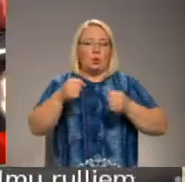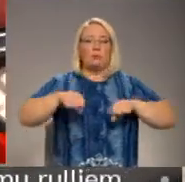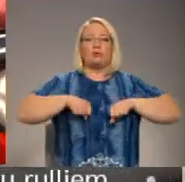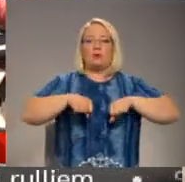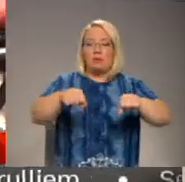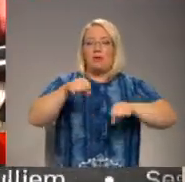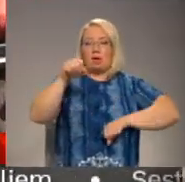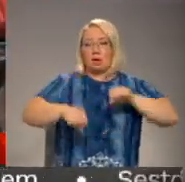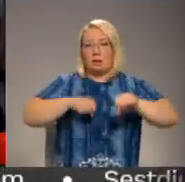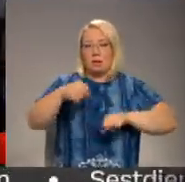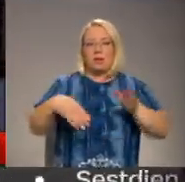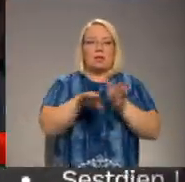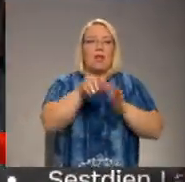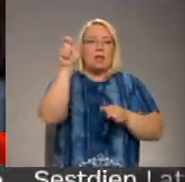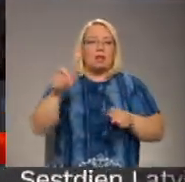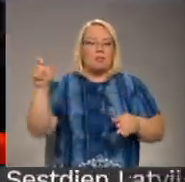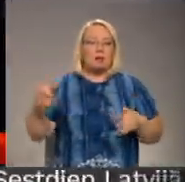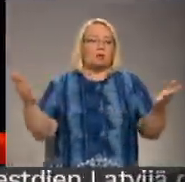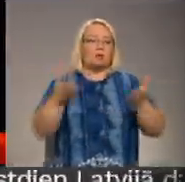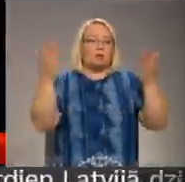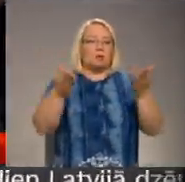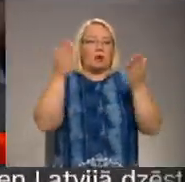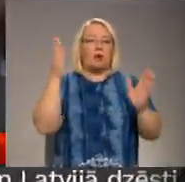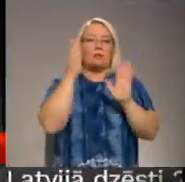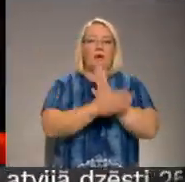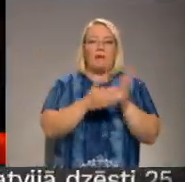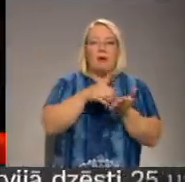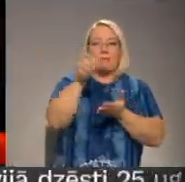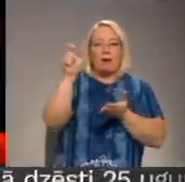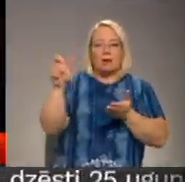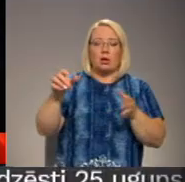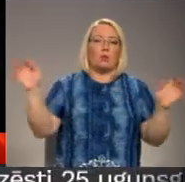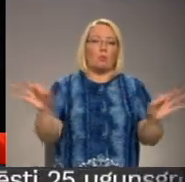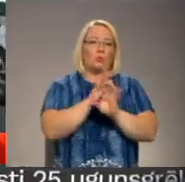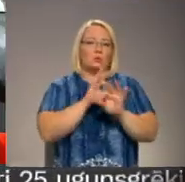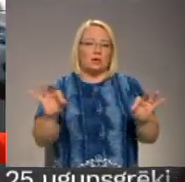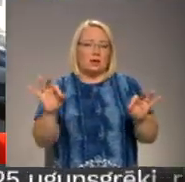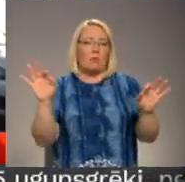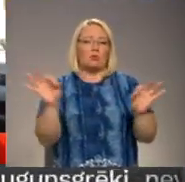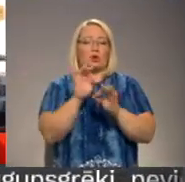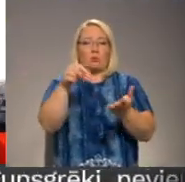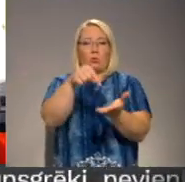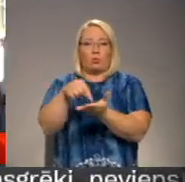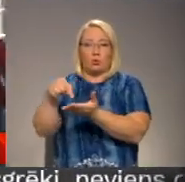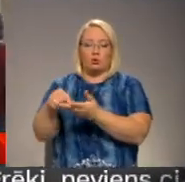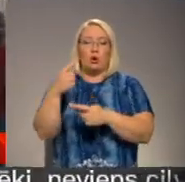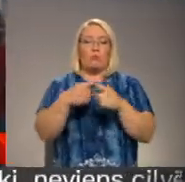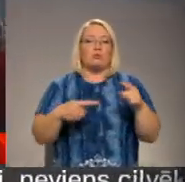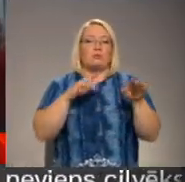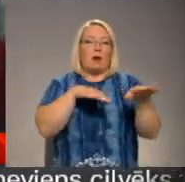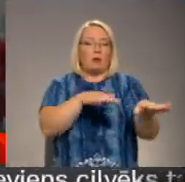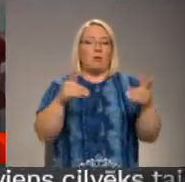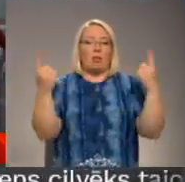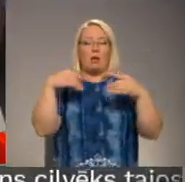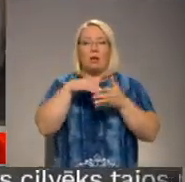ar riteni. Dalībnieks ik pa laikam uzmundrināja gan garām gājēji, gan mūziķi muzikālajos punktos. Kuldīgas pusmaratons